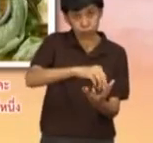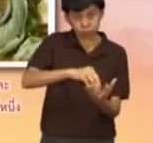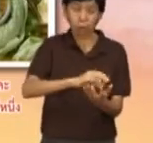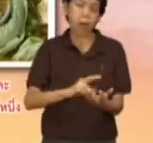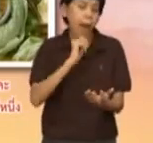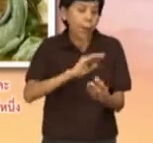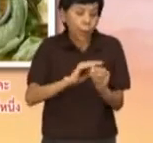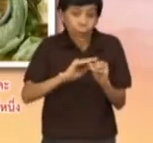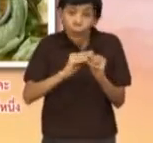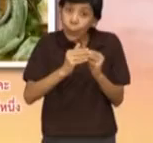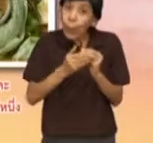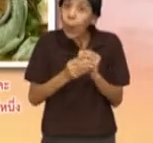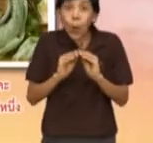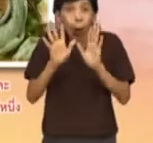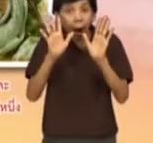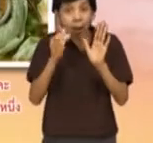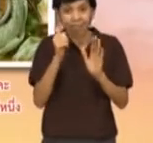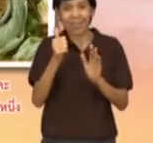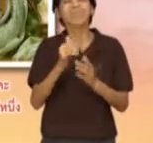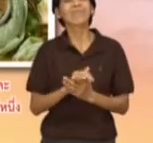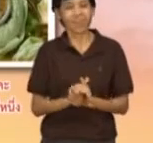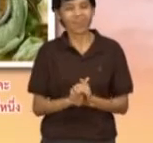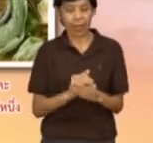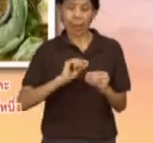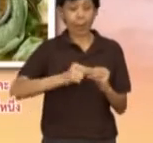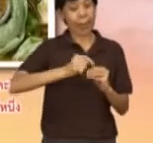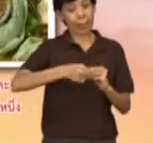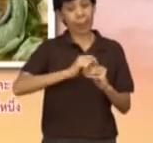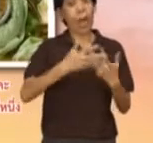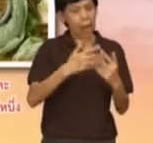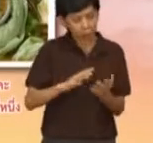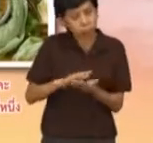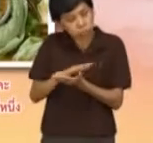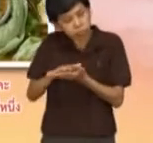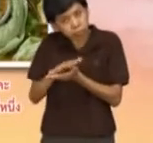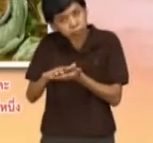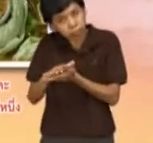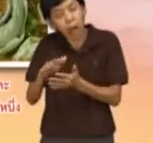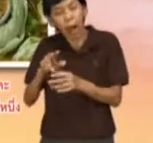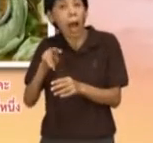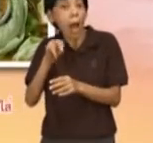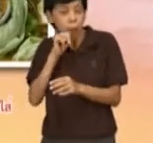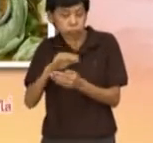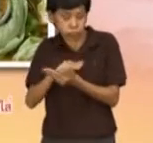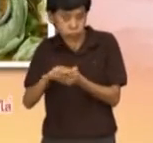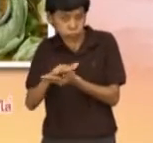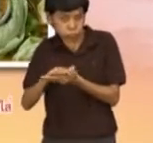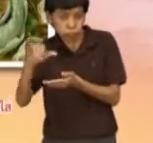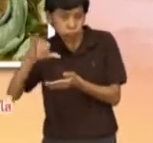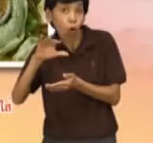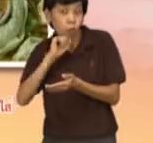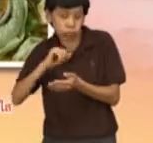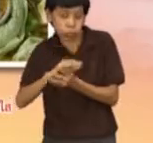ค่ะ นะคะพอแกะเสร็จแล้วเราก็มาล้างอีกทีนึงล้างเอาน้ำส้มส